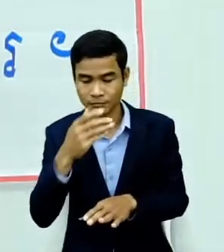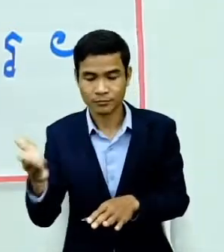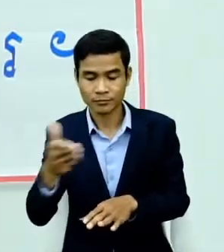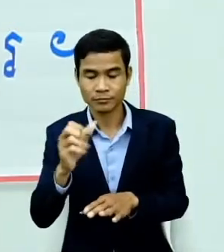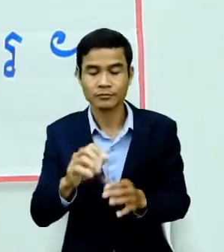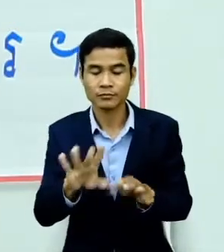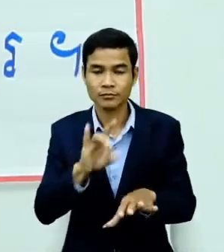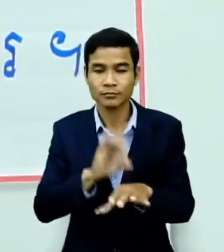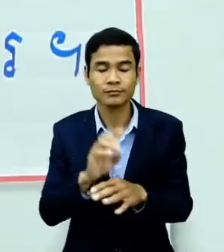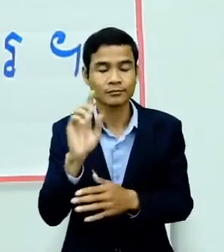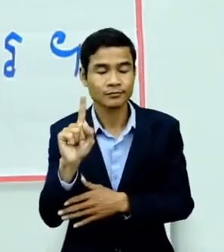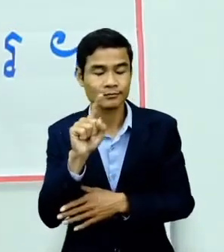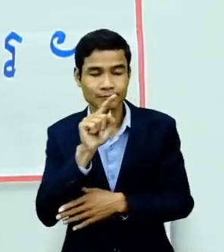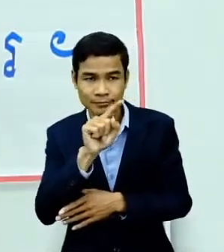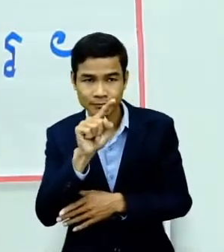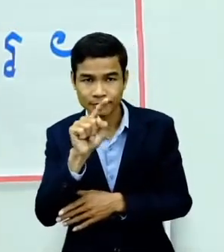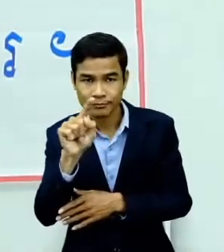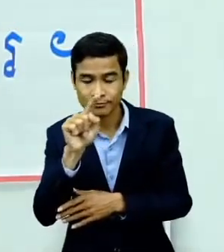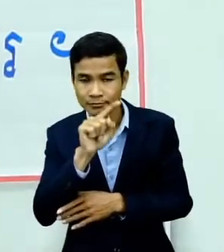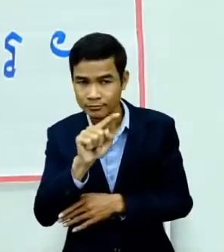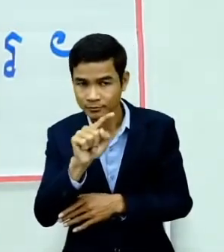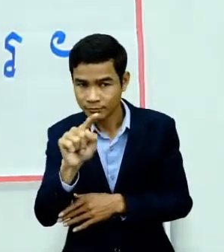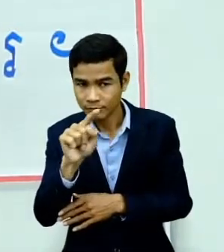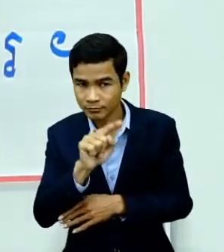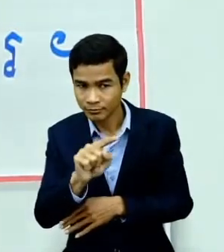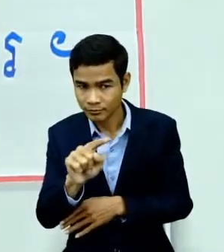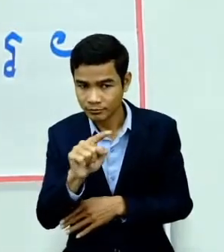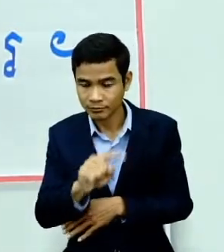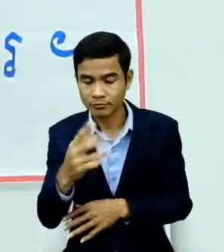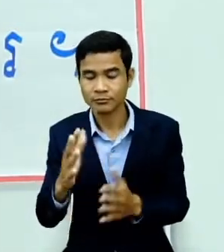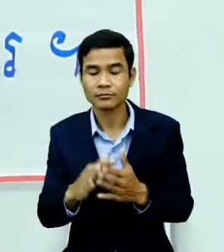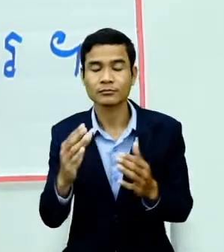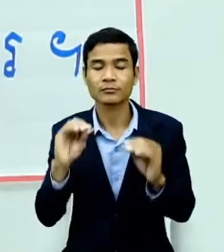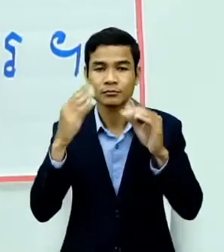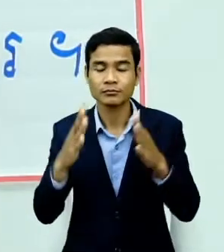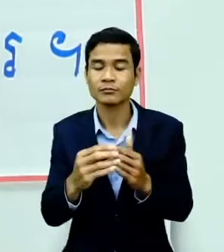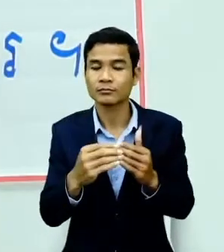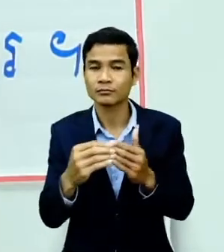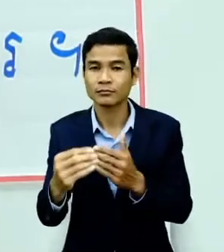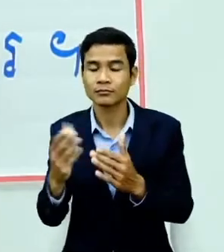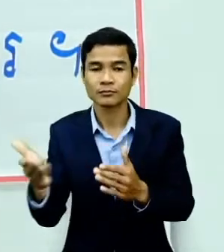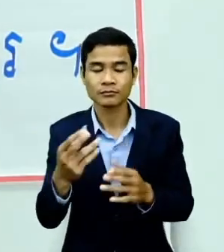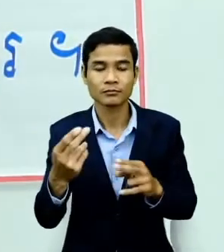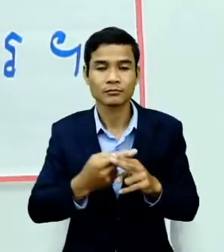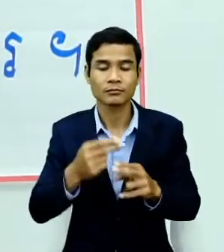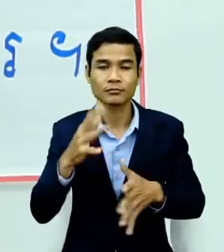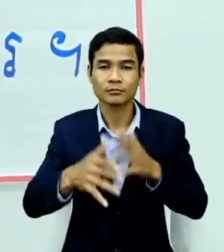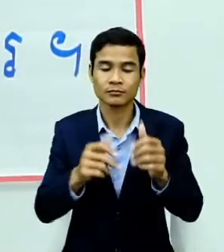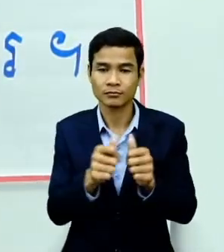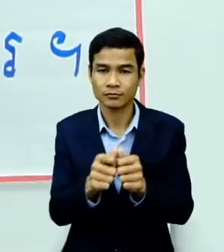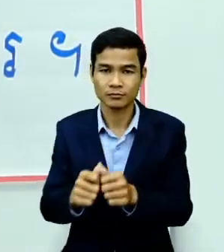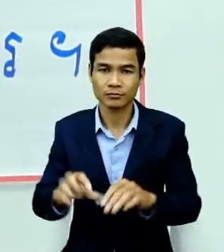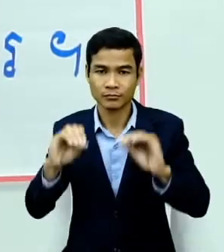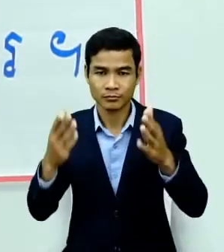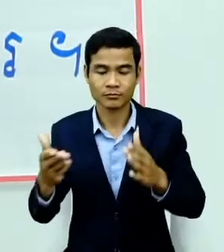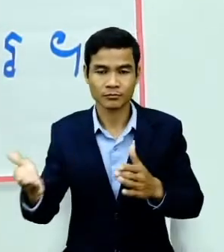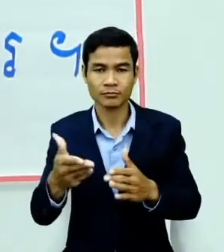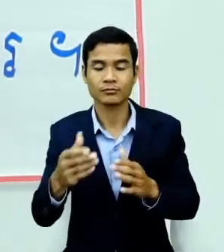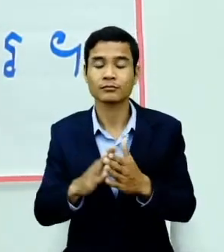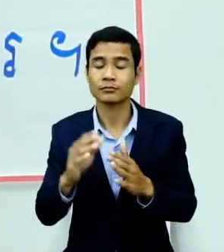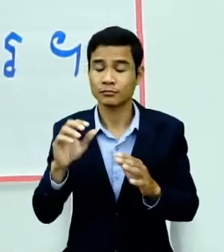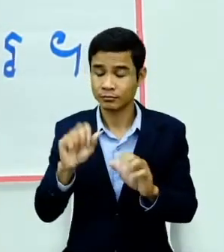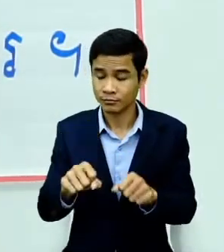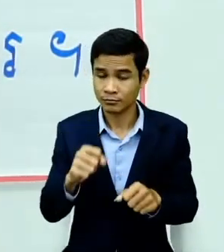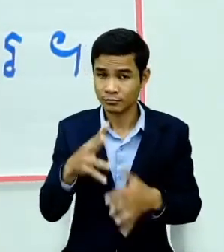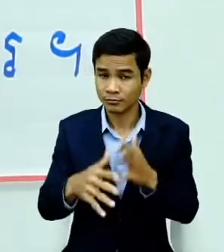ដៃហើយកូនស្ដាប់ហើយពេលដែលបន្តិចទៀតអ្នកគ្រូនៅណោកូនវឹកហាត់អានជាមួយអ្នកគ្រូត្រៀមមើលចាំមើលបើកូនស្ដាប់អ្នកគ្រូអានគឺកូ